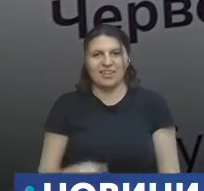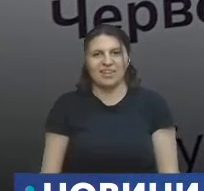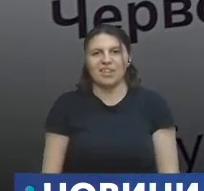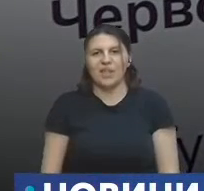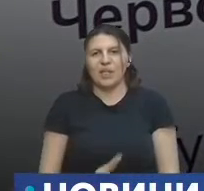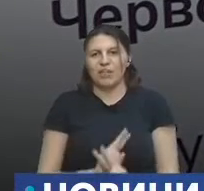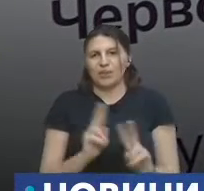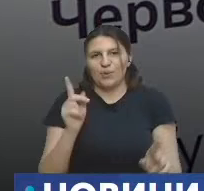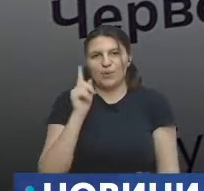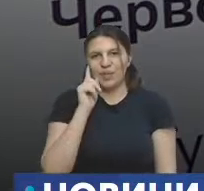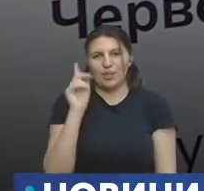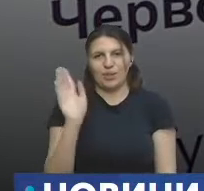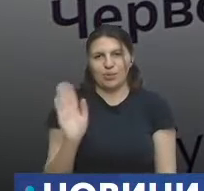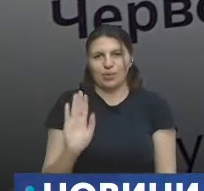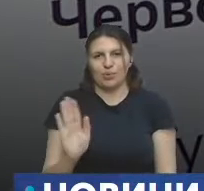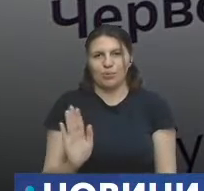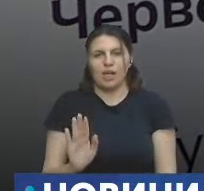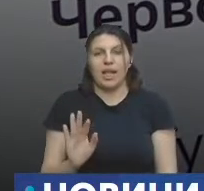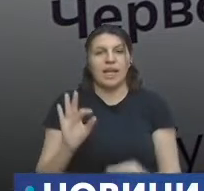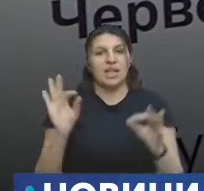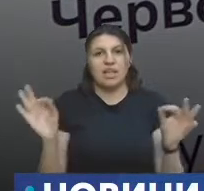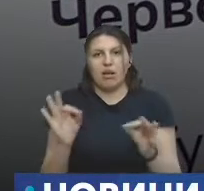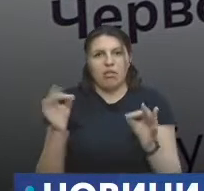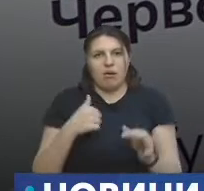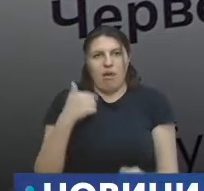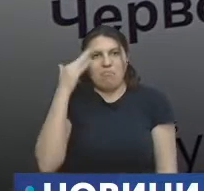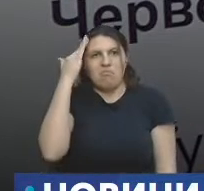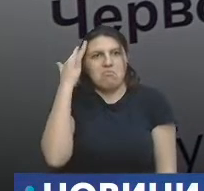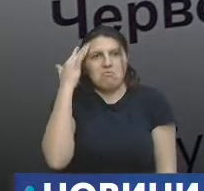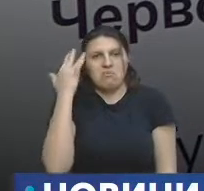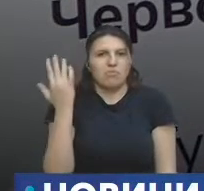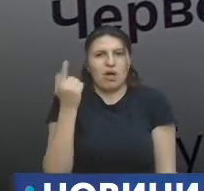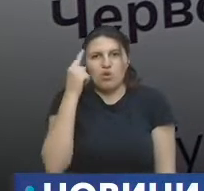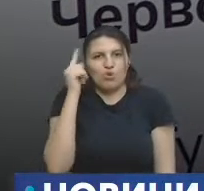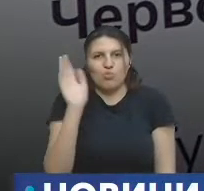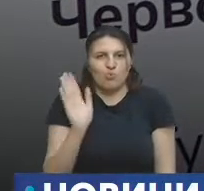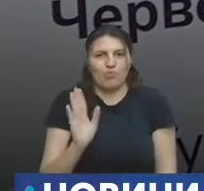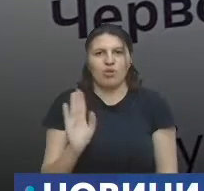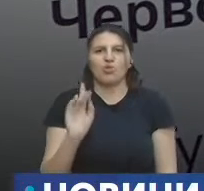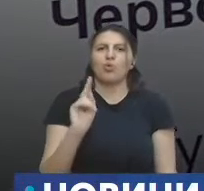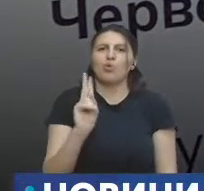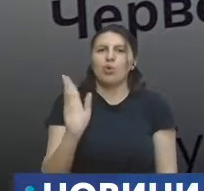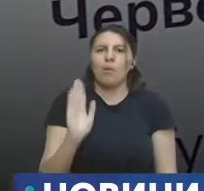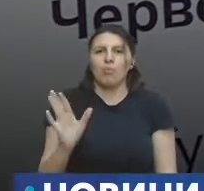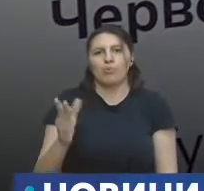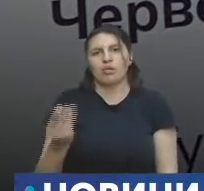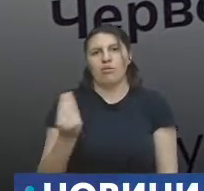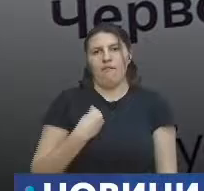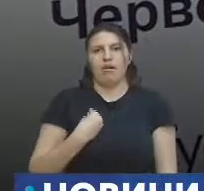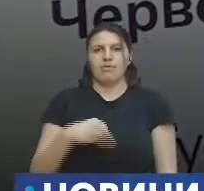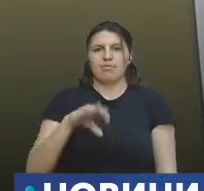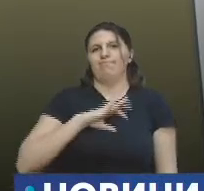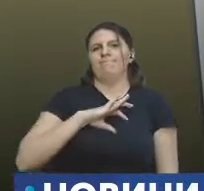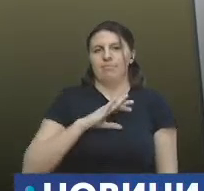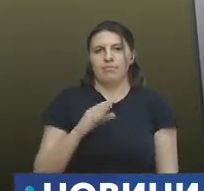не думал, никогда я и не мыслила, в принципе, работавши, не думала о том, что кто-то будет какие-то давать награды.